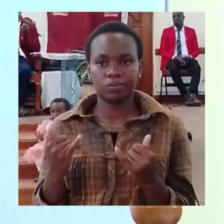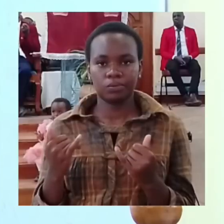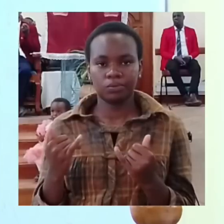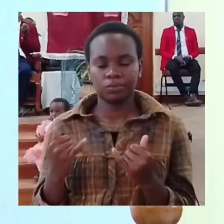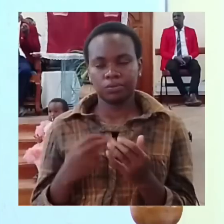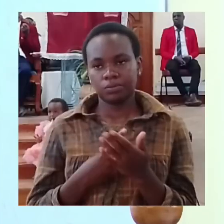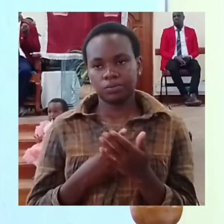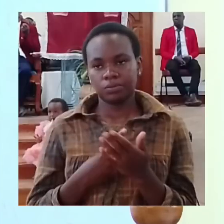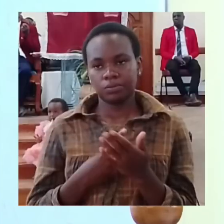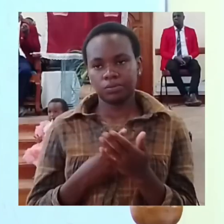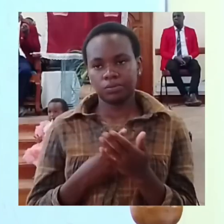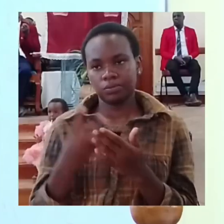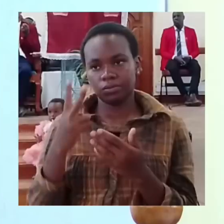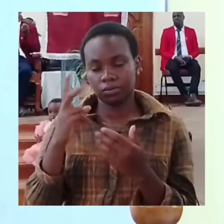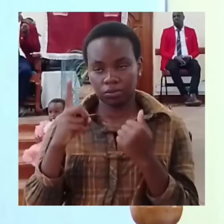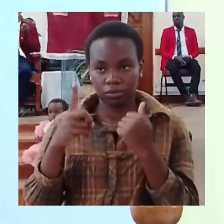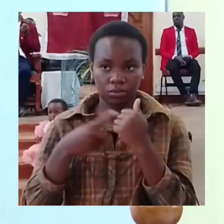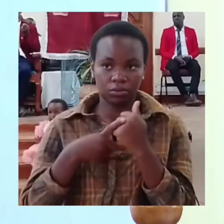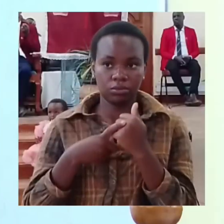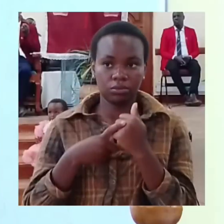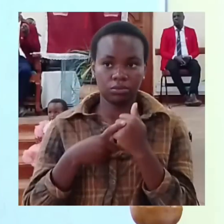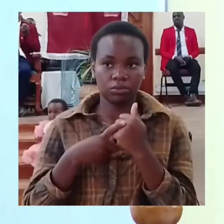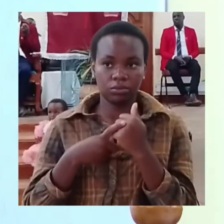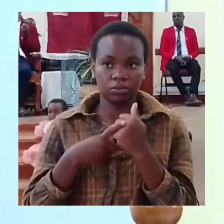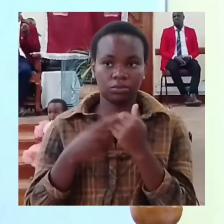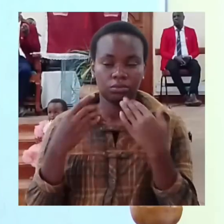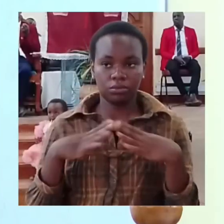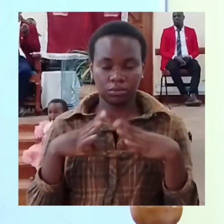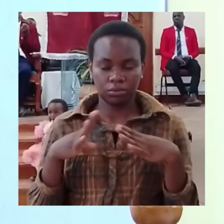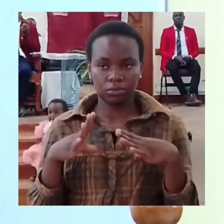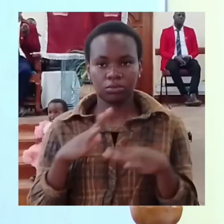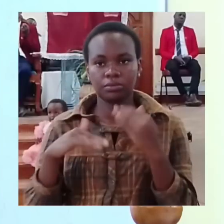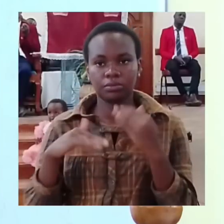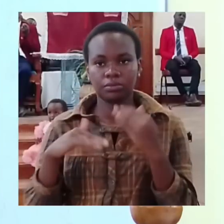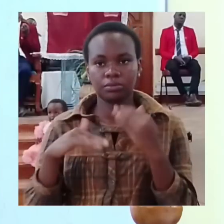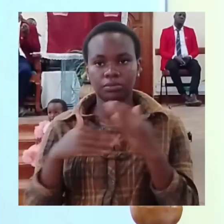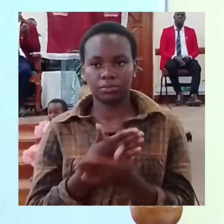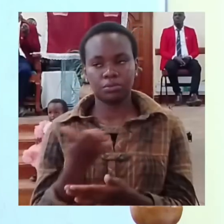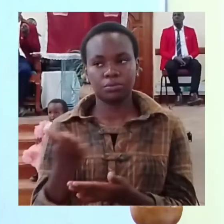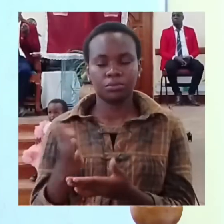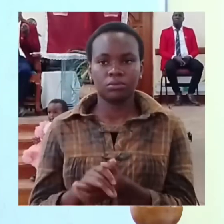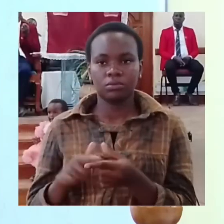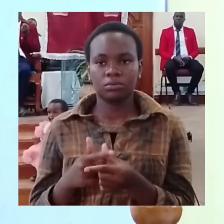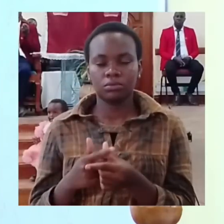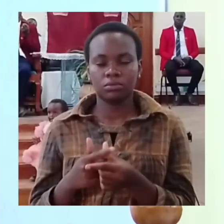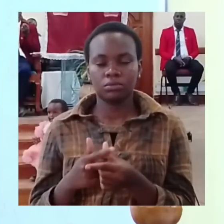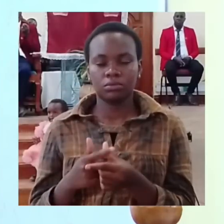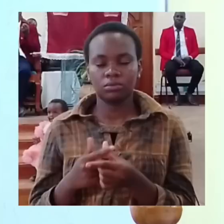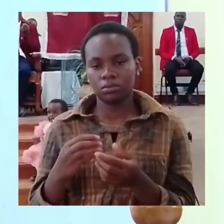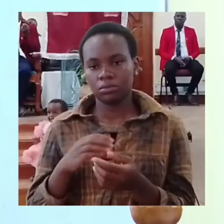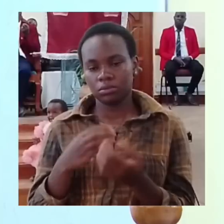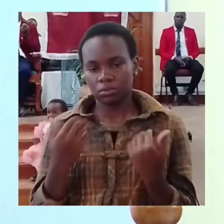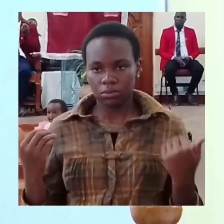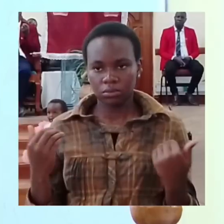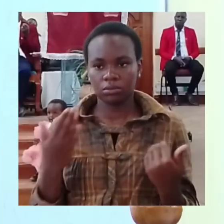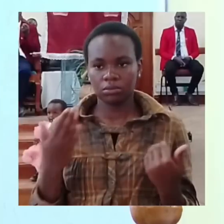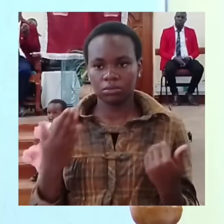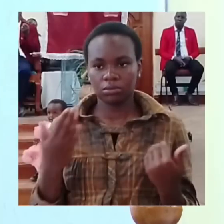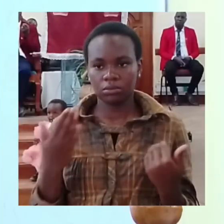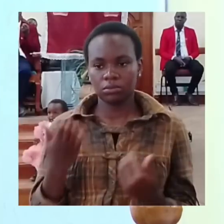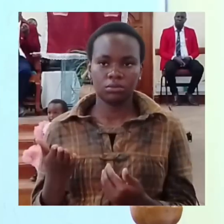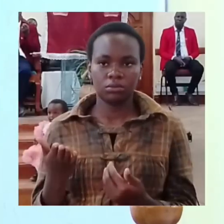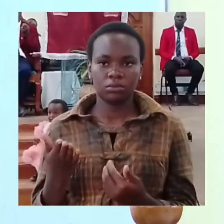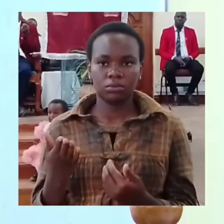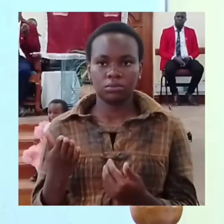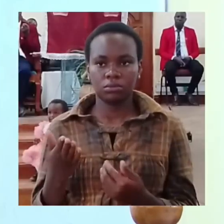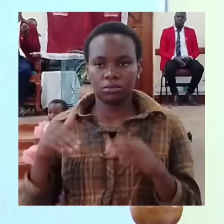verse 26, atĩrĩrĩ, ariũ na arĩa ithe witũ, inyuĩ ciana cia rũciaro rwa Ibrahimu,